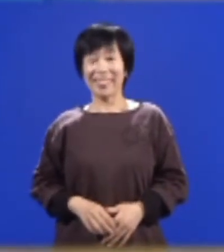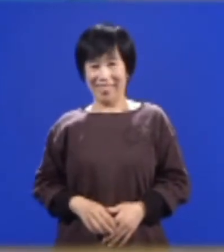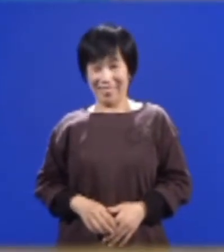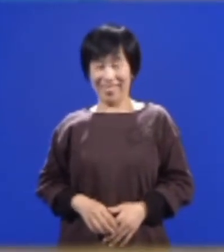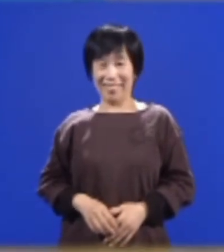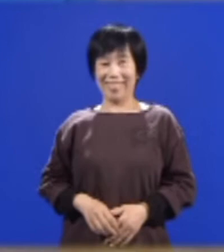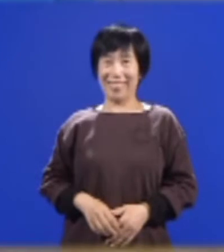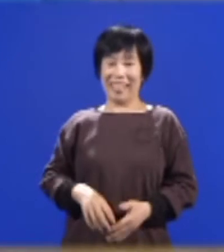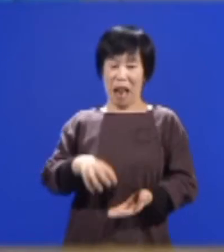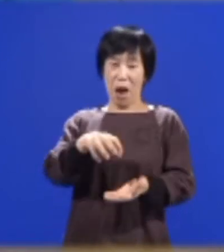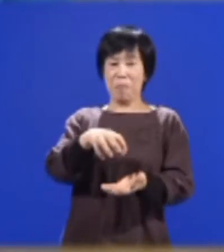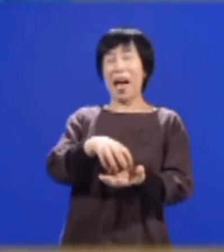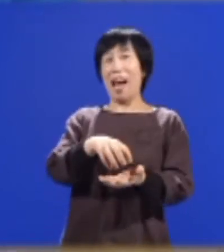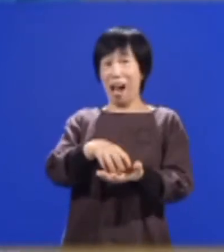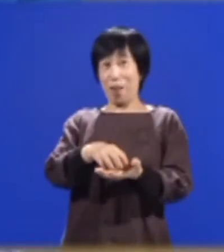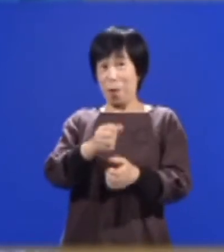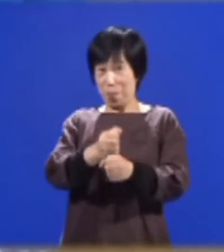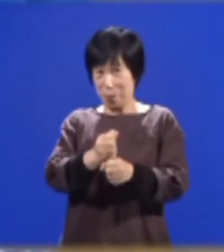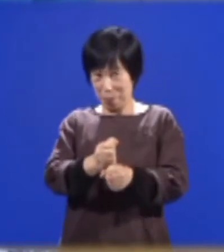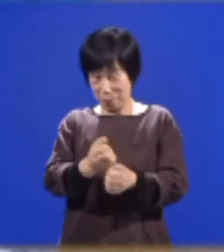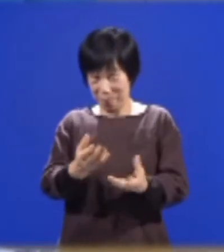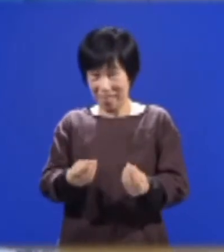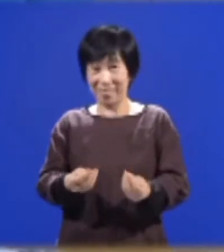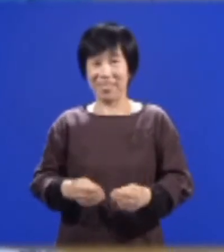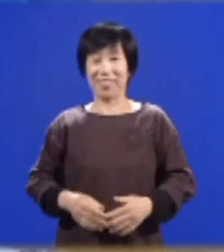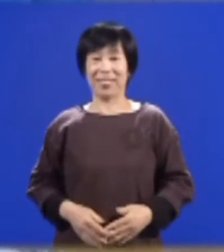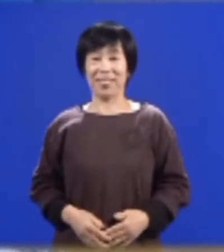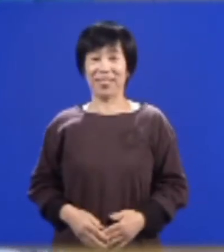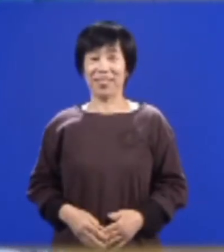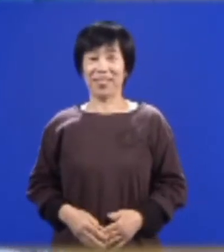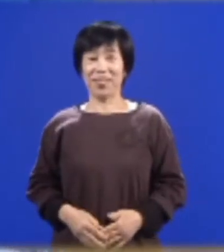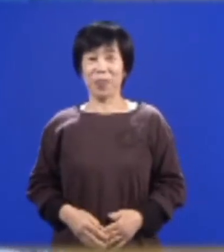ったちゃんと箱になりました。